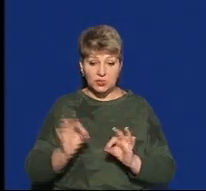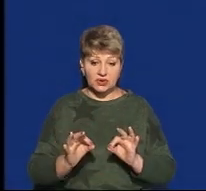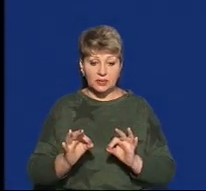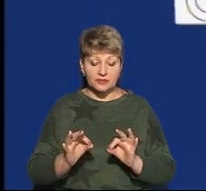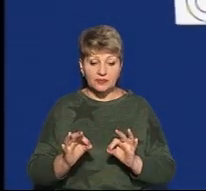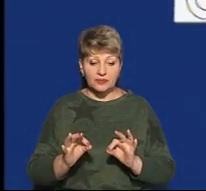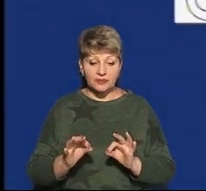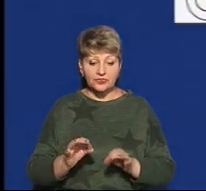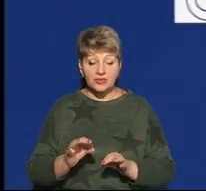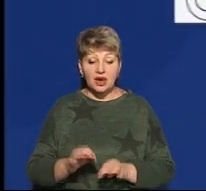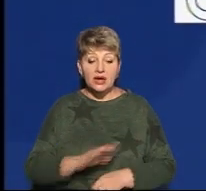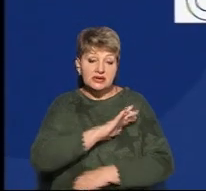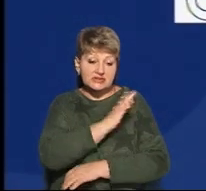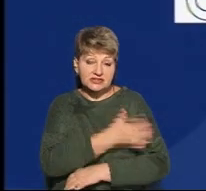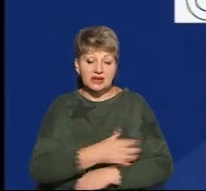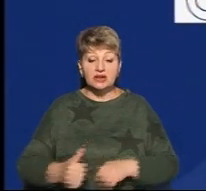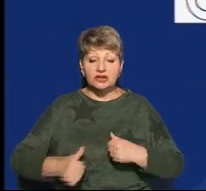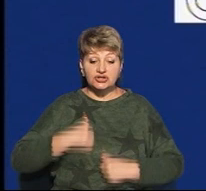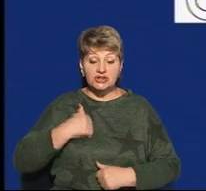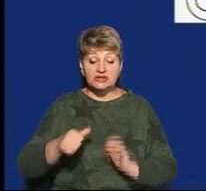16,21%. «Сила і честь» –